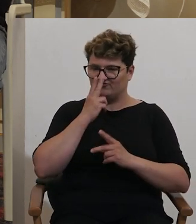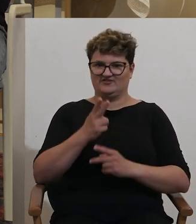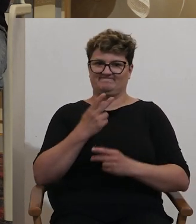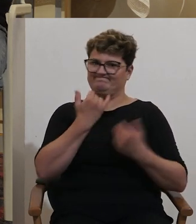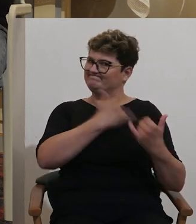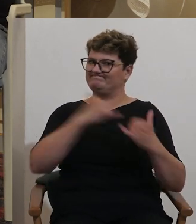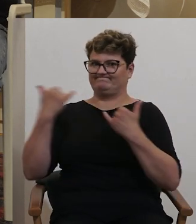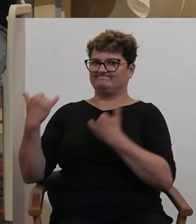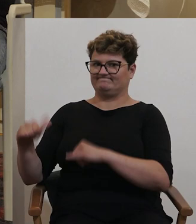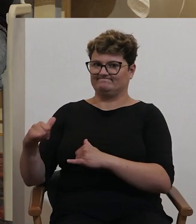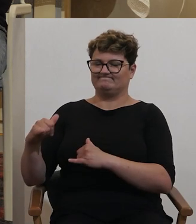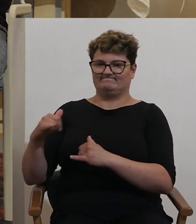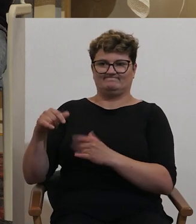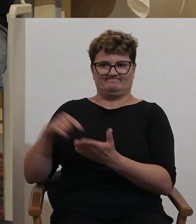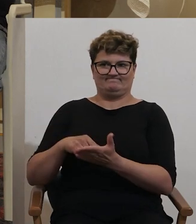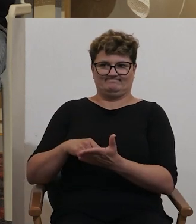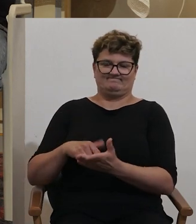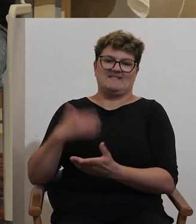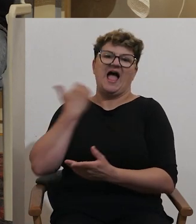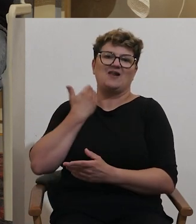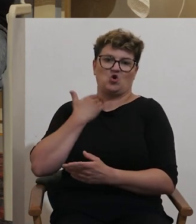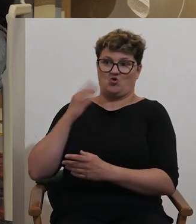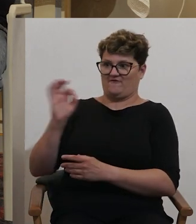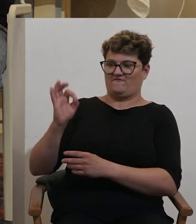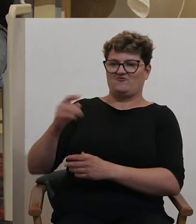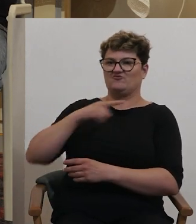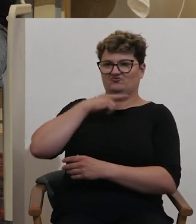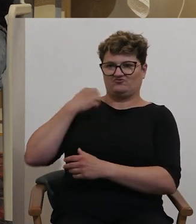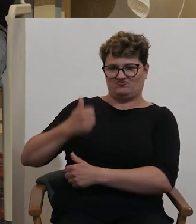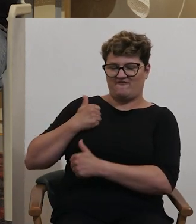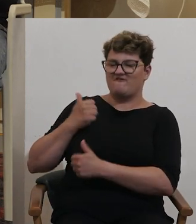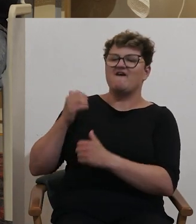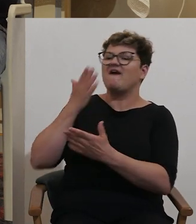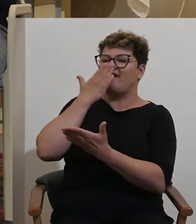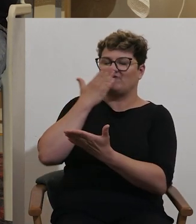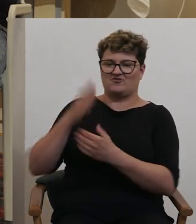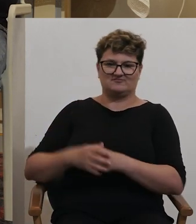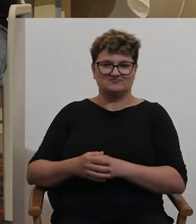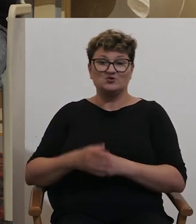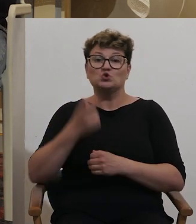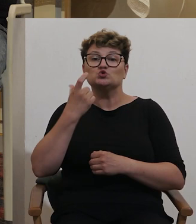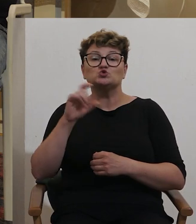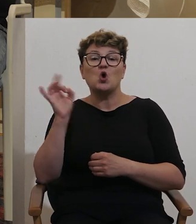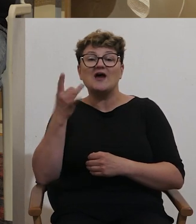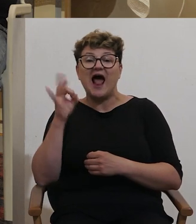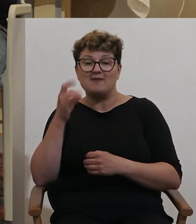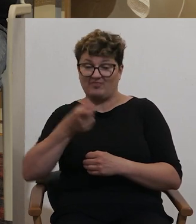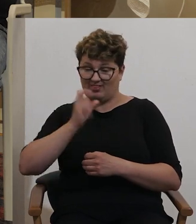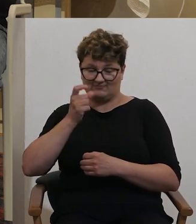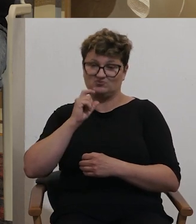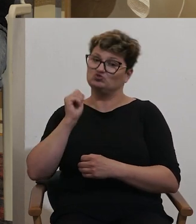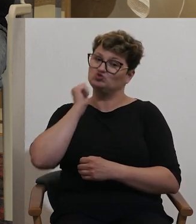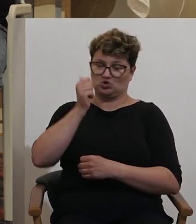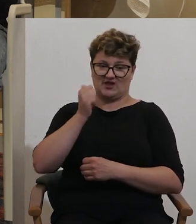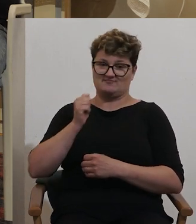jaki był stosunek do alkoholu w Armii Czerwonej. Obowiązkowe 100 gram obowiązywało codziennie.